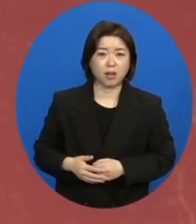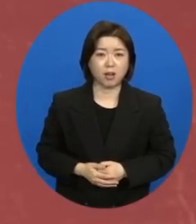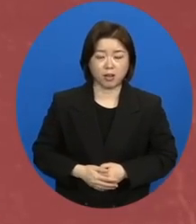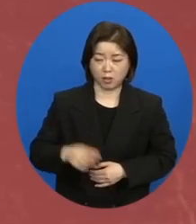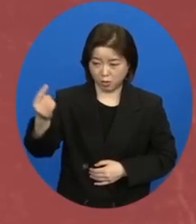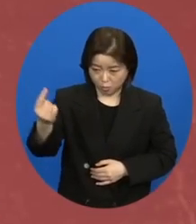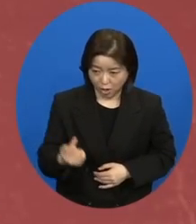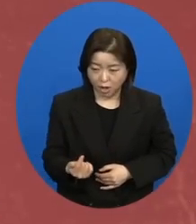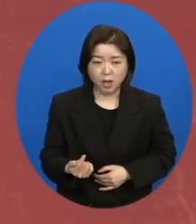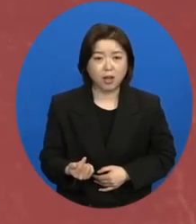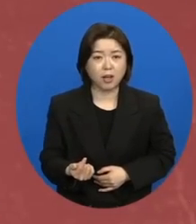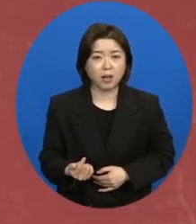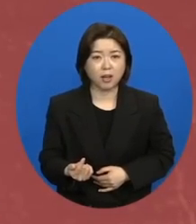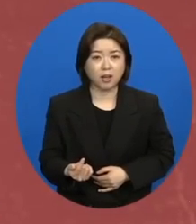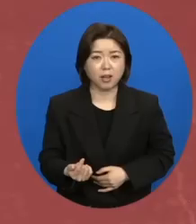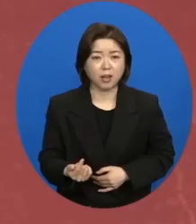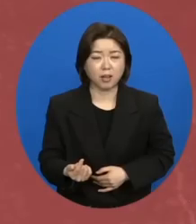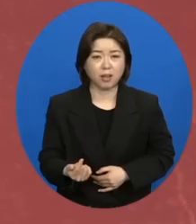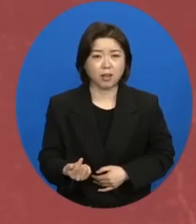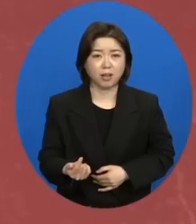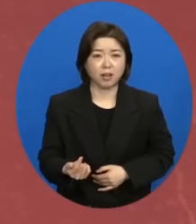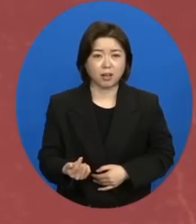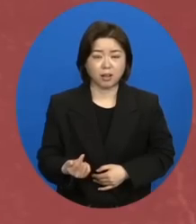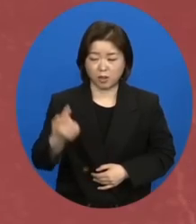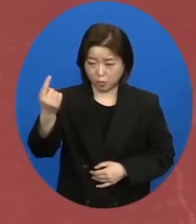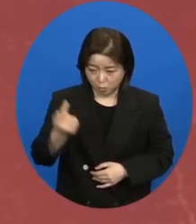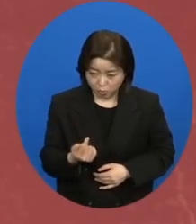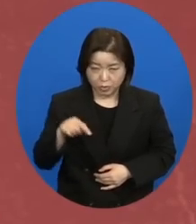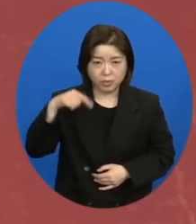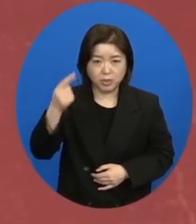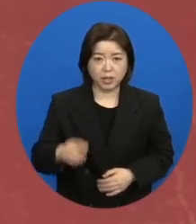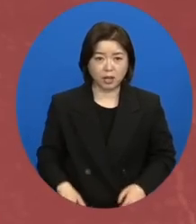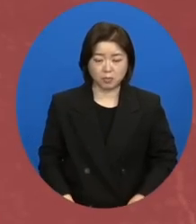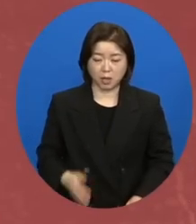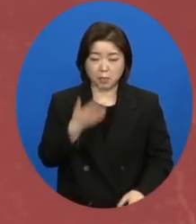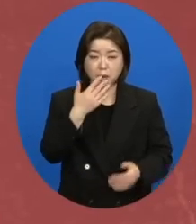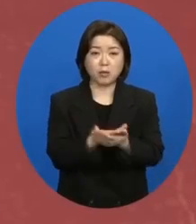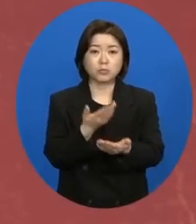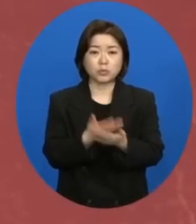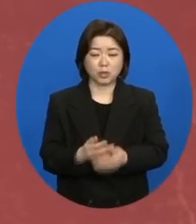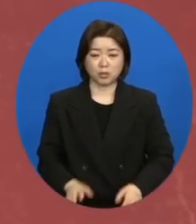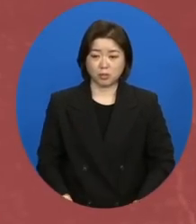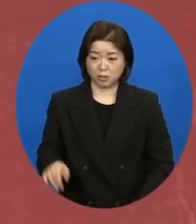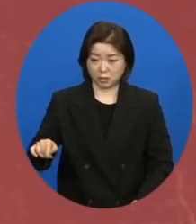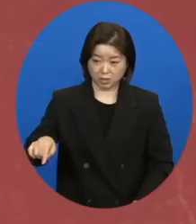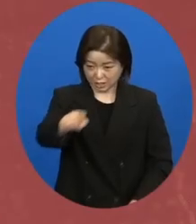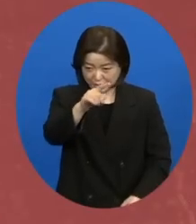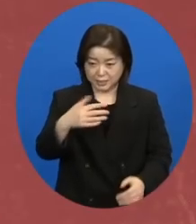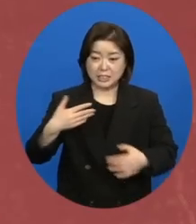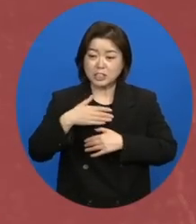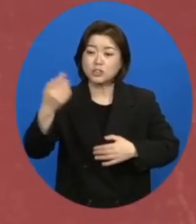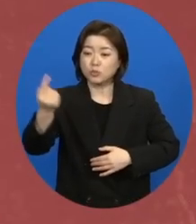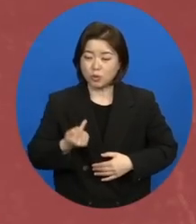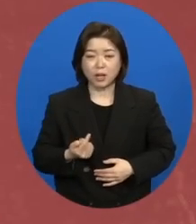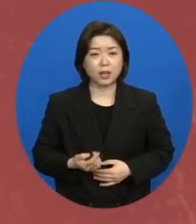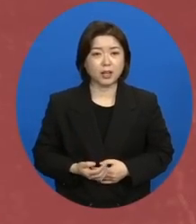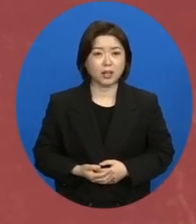온 거예요. 온 다음에 밥 줘 그랬더니 씻으래요.